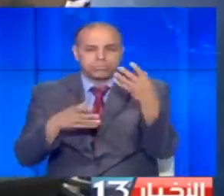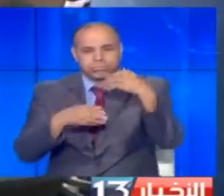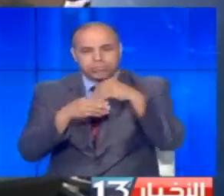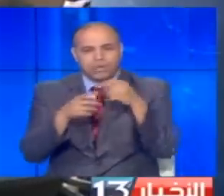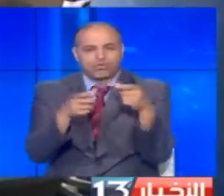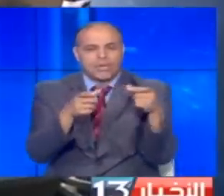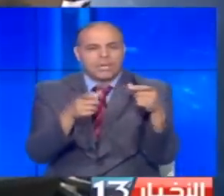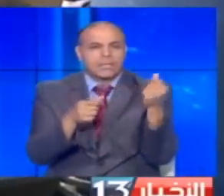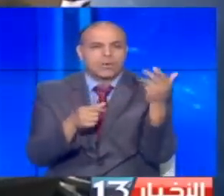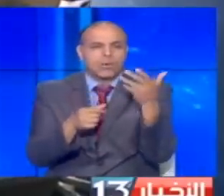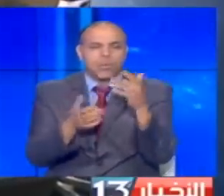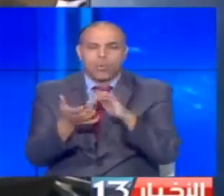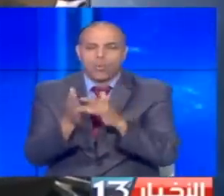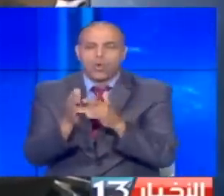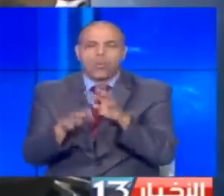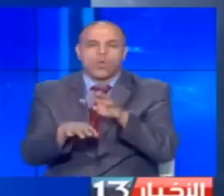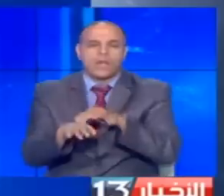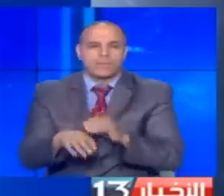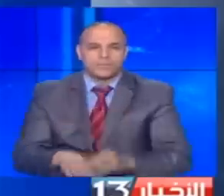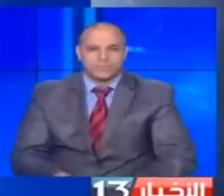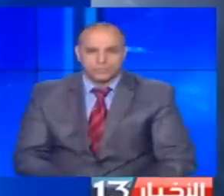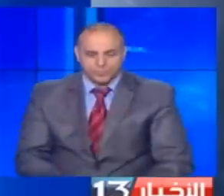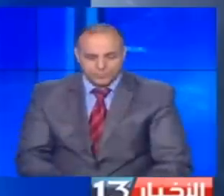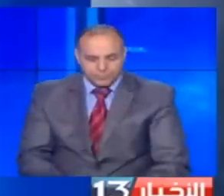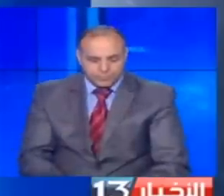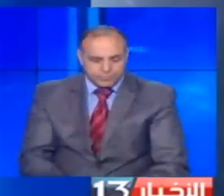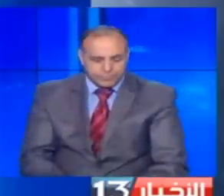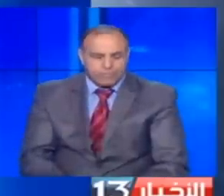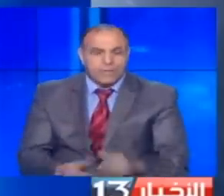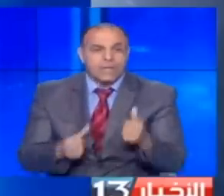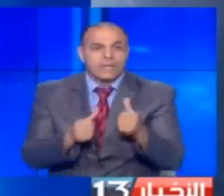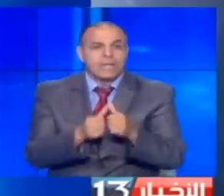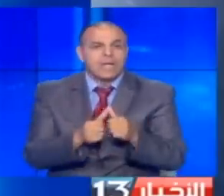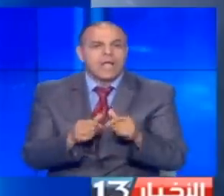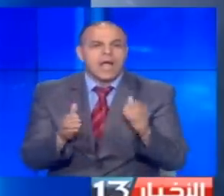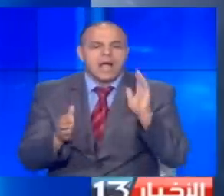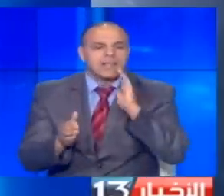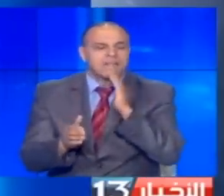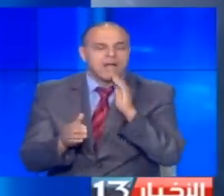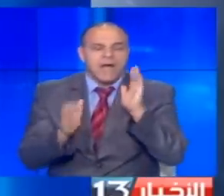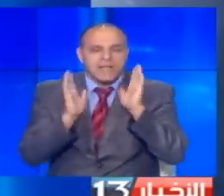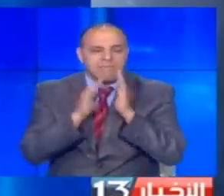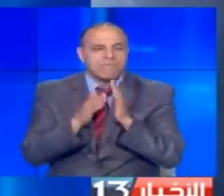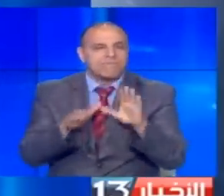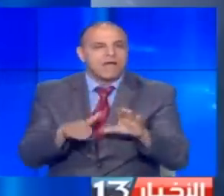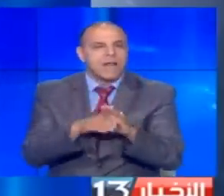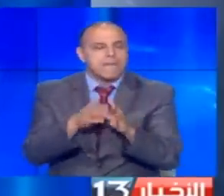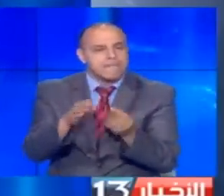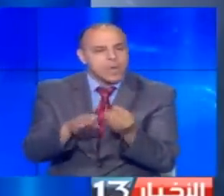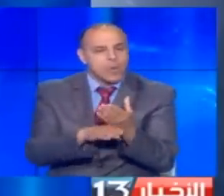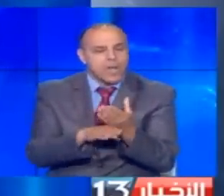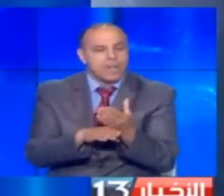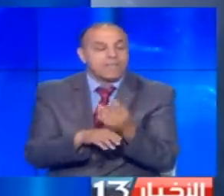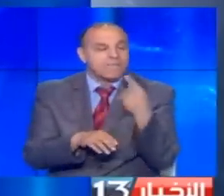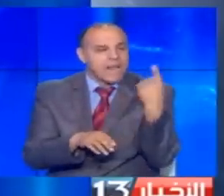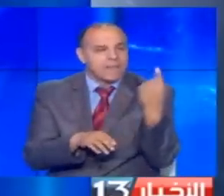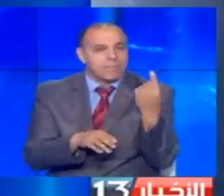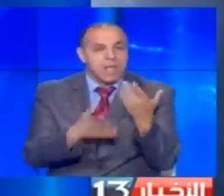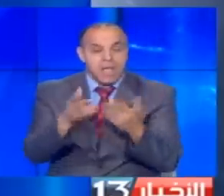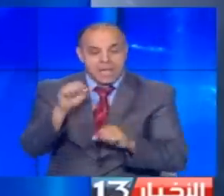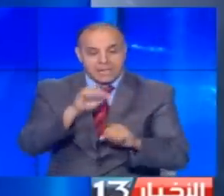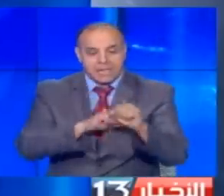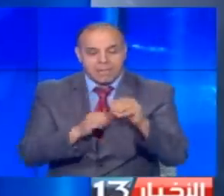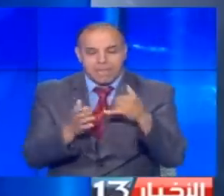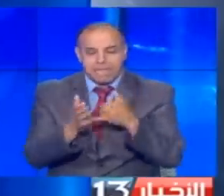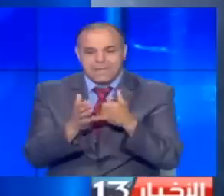على الاقل بكل ولايه بمناسبه الاحتفال بيوم تعميم الاندفاع بالمعلومات نظمت